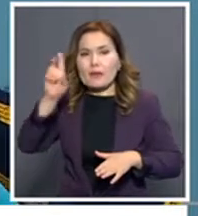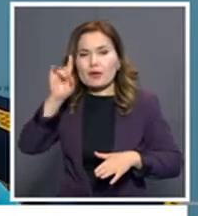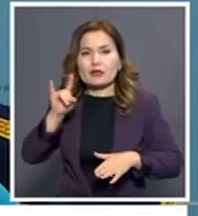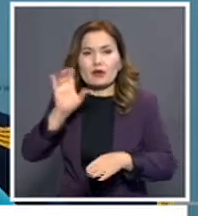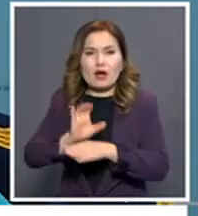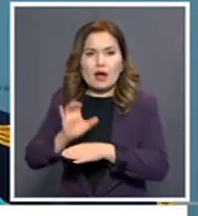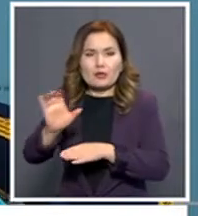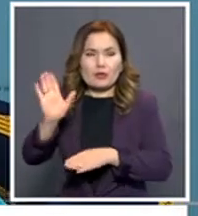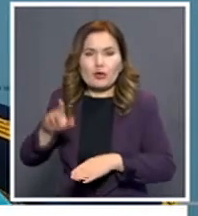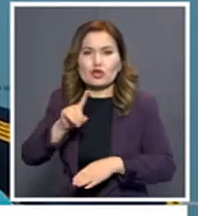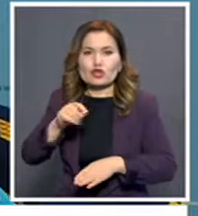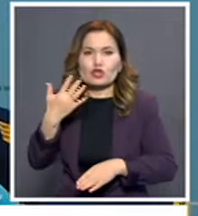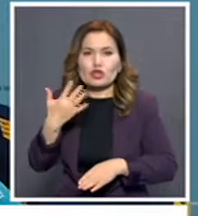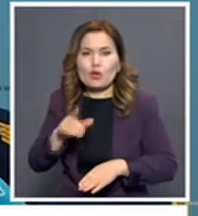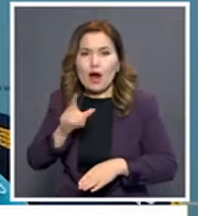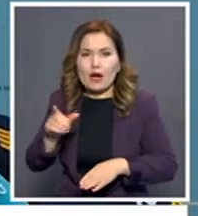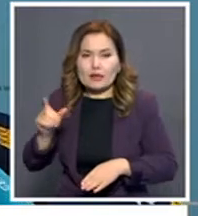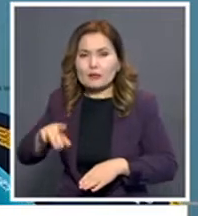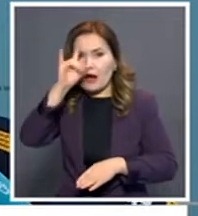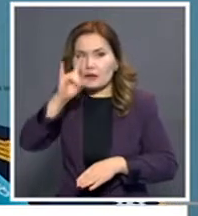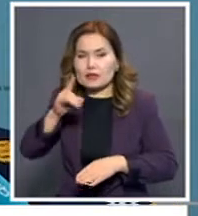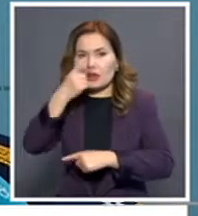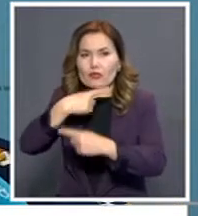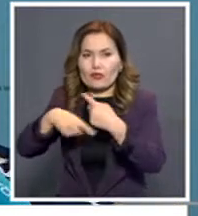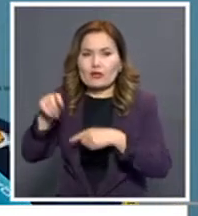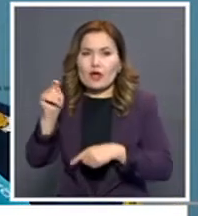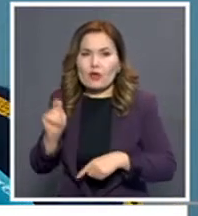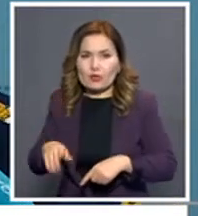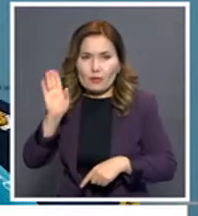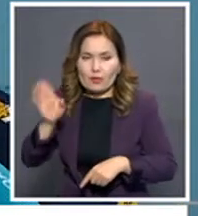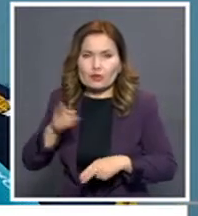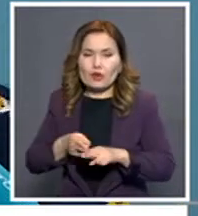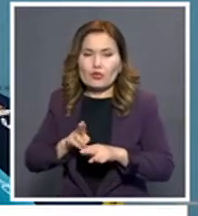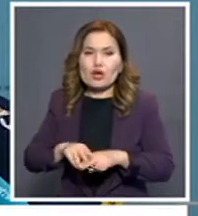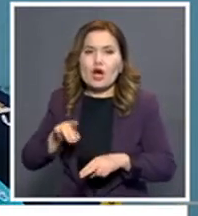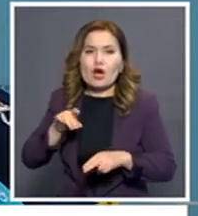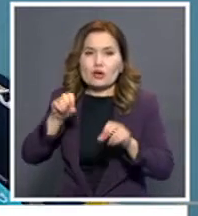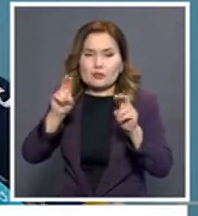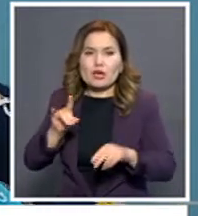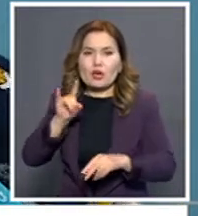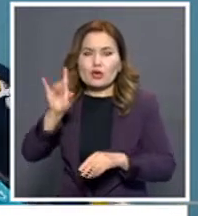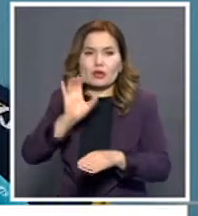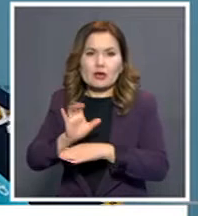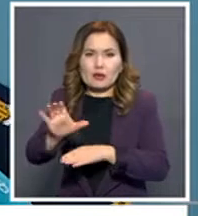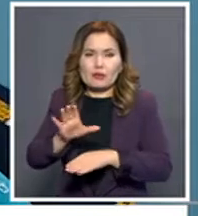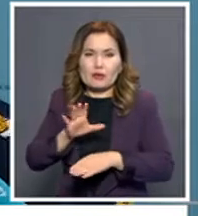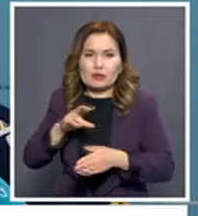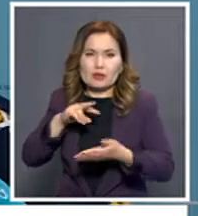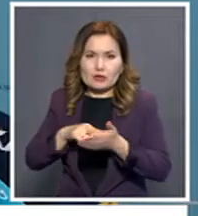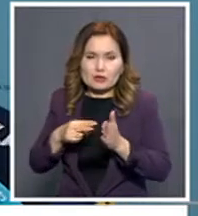бар. 148 адамдық ұшақ сол жақта біздің азаматтарды алып келуді жоспарлап